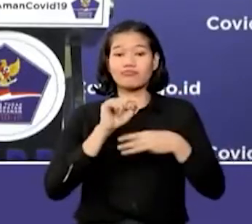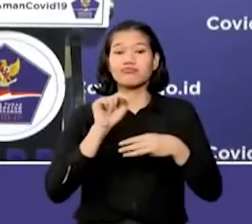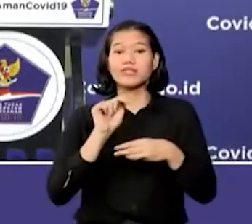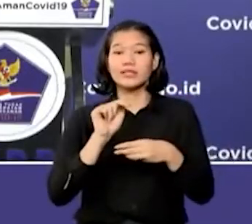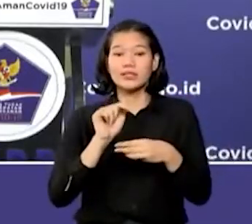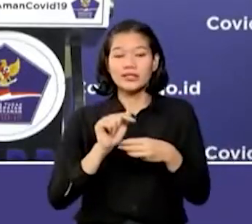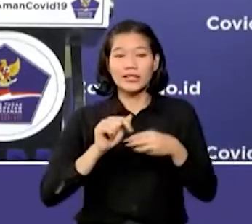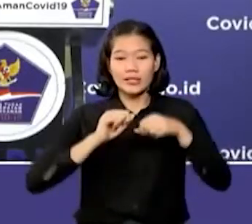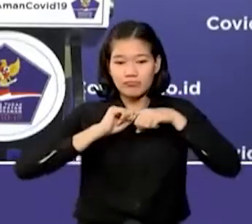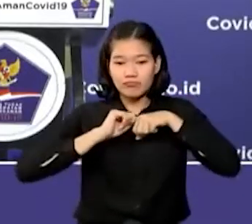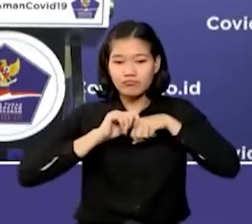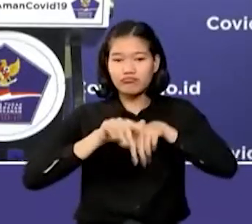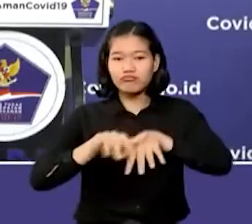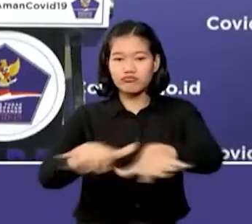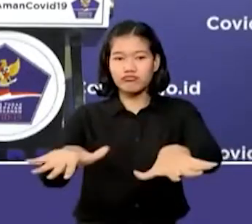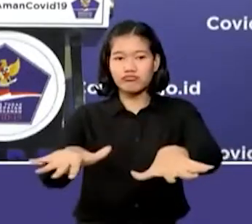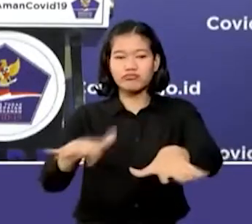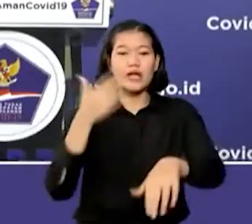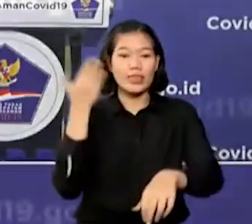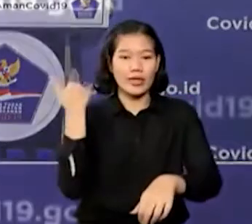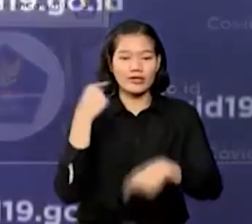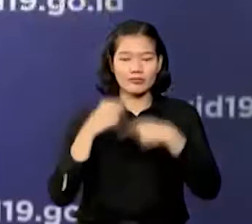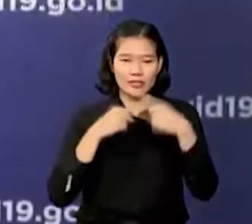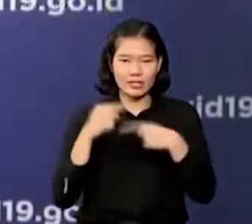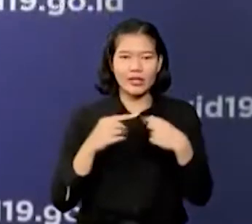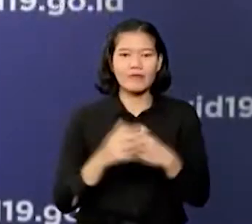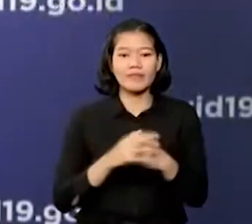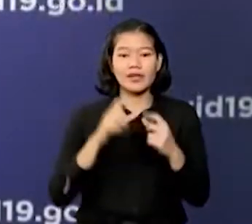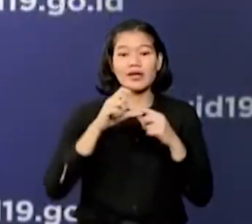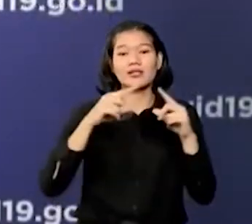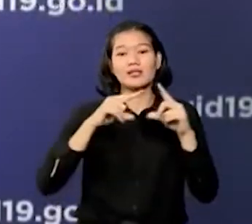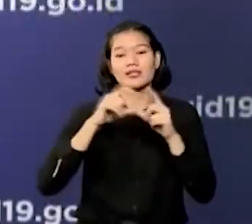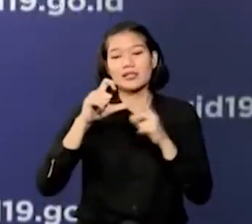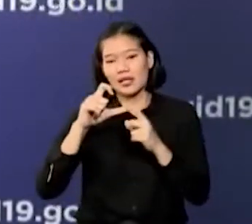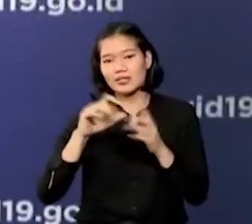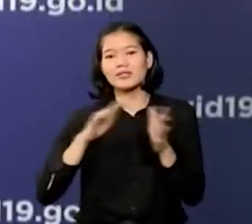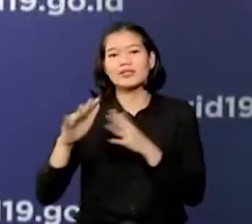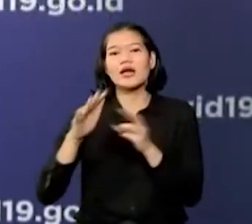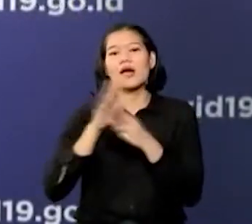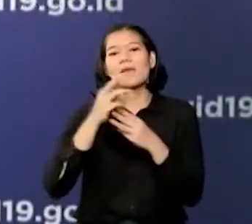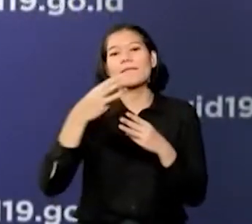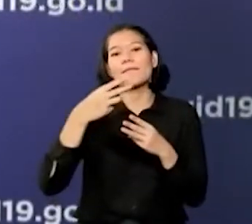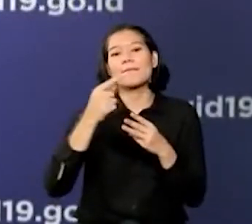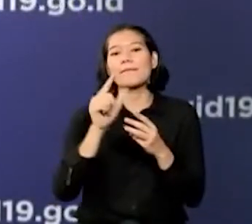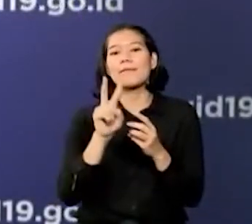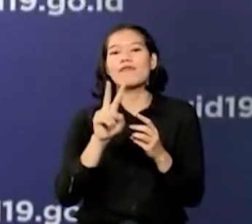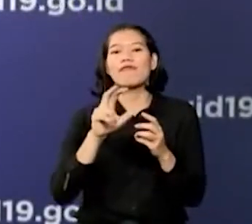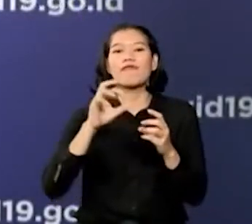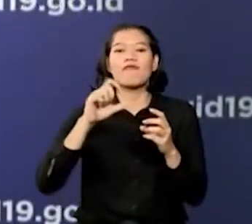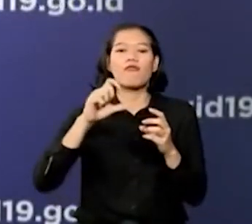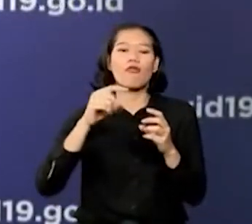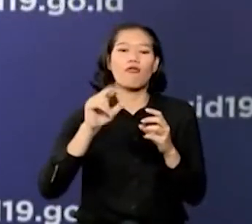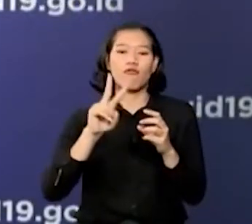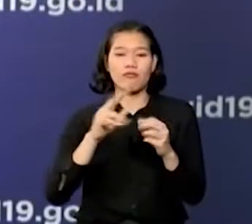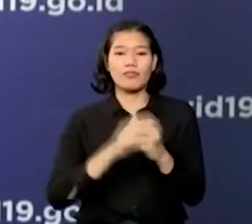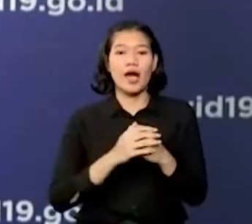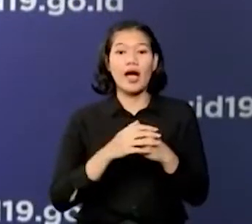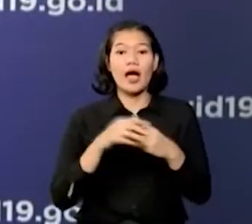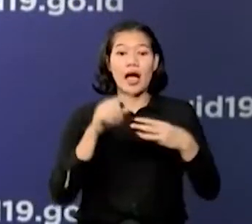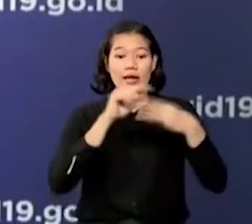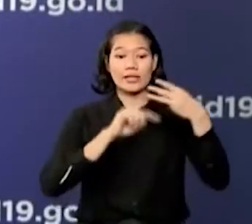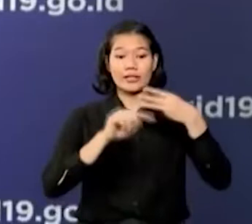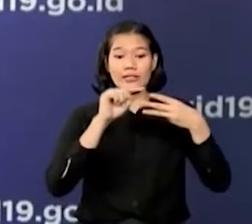wabah raya dunia sebelumnya yang tadi saya sebutkan, SARS dan MERS-CoV. Dan ketiga ini,